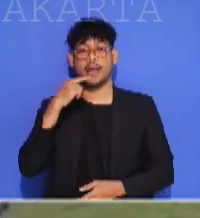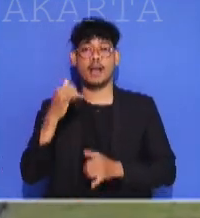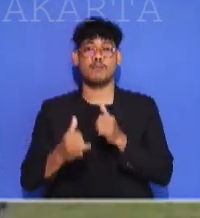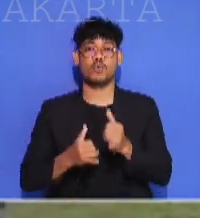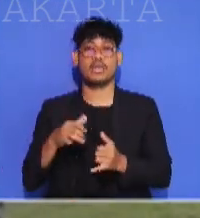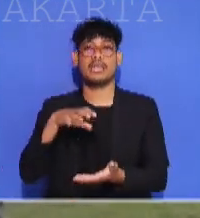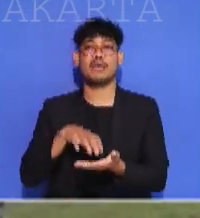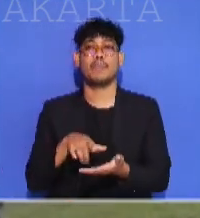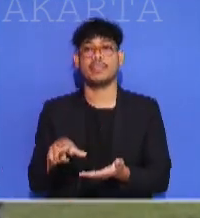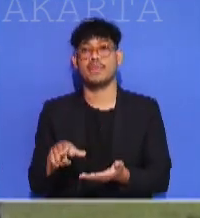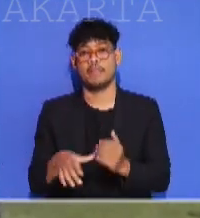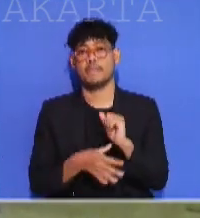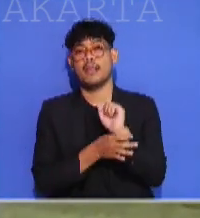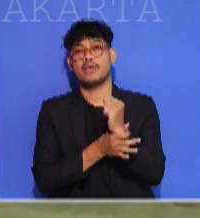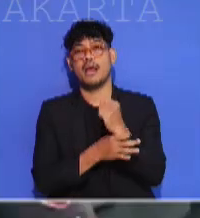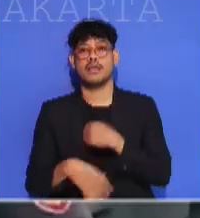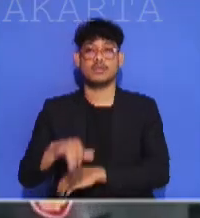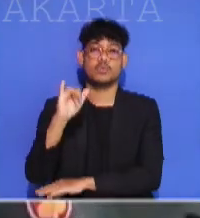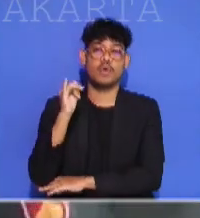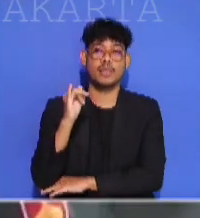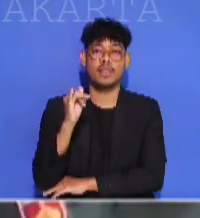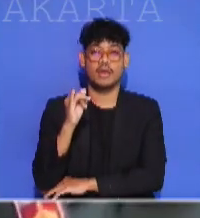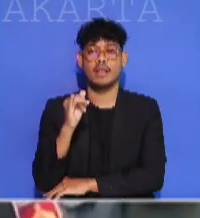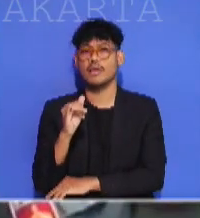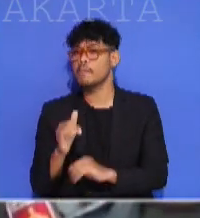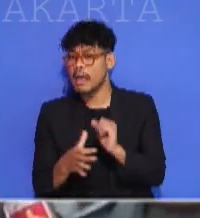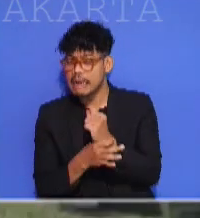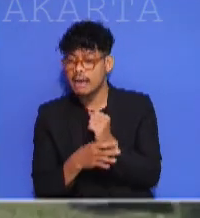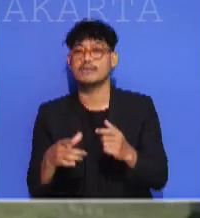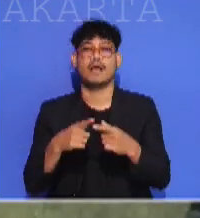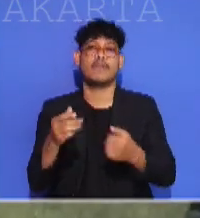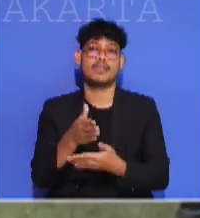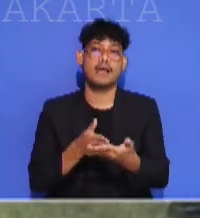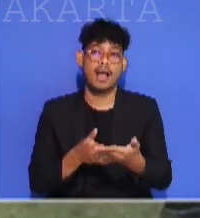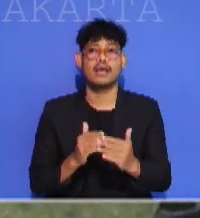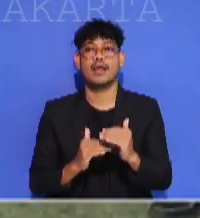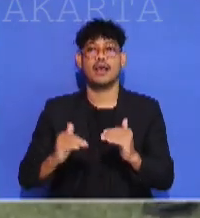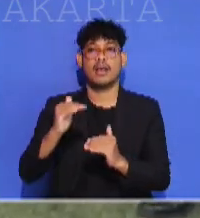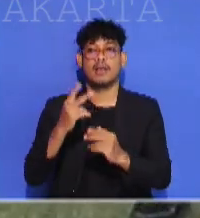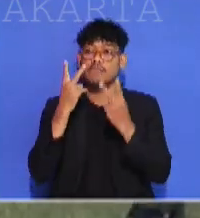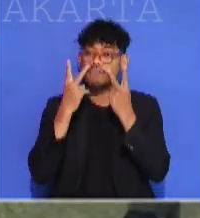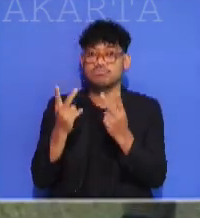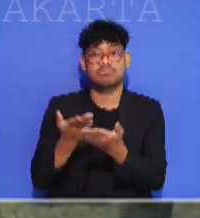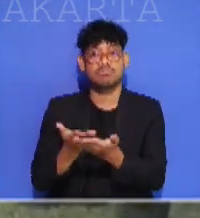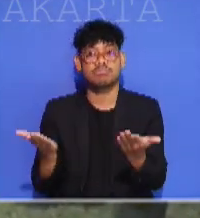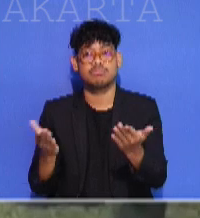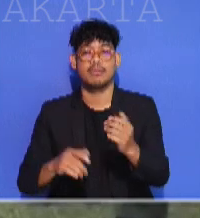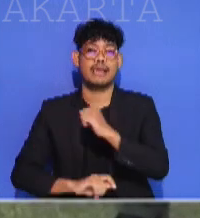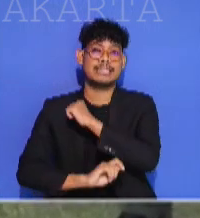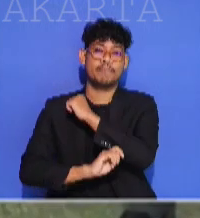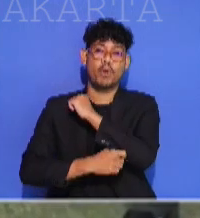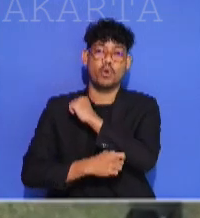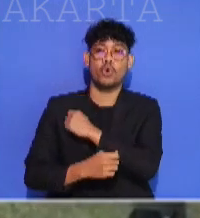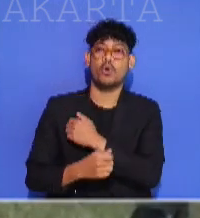Istimewa Yogyakarta. Gelar pasukan ini dilaksanakan untuk meningkatkan kewaspadaan dan kesiap tanggapan aparat